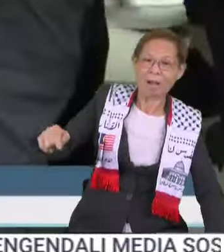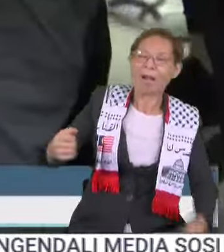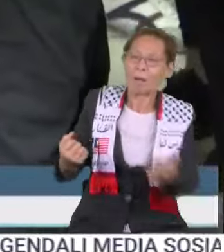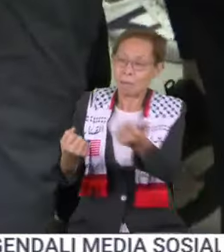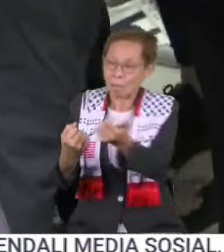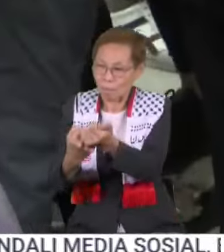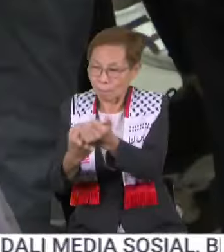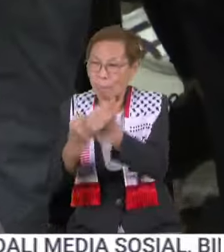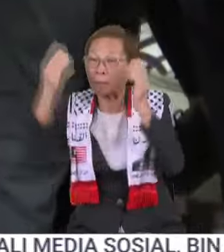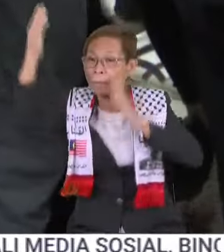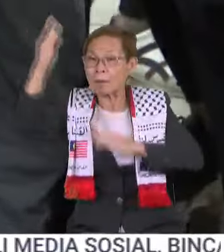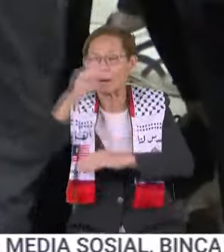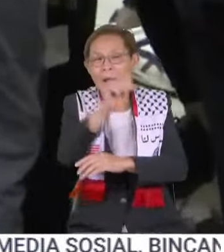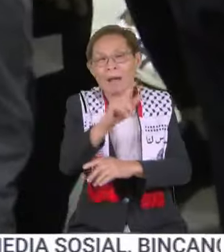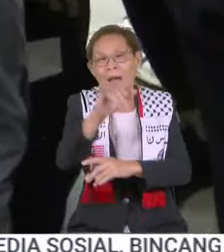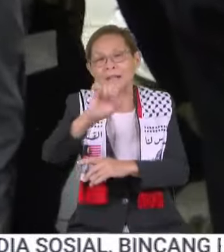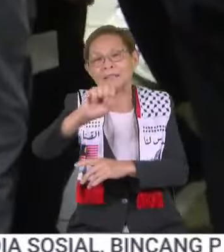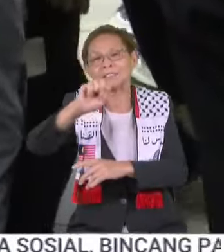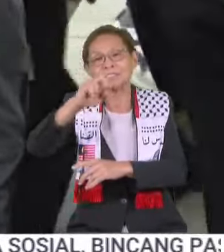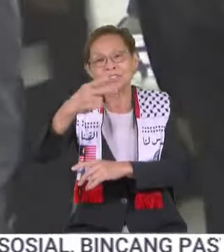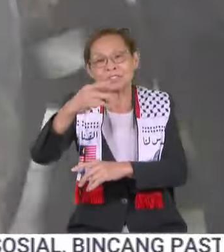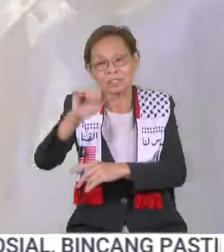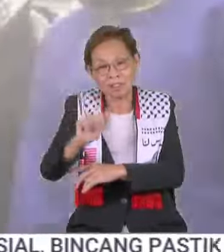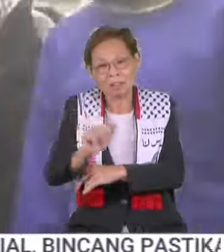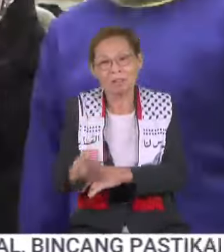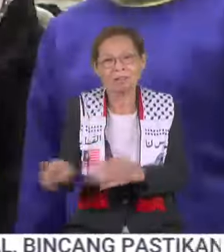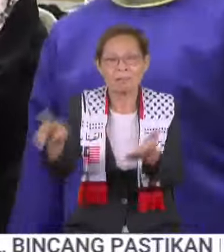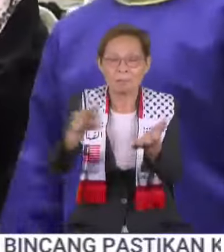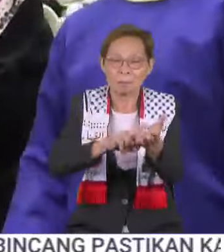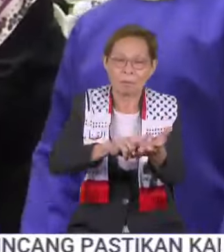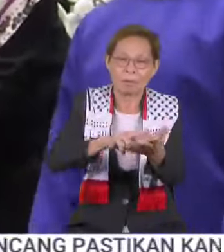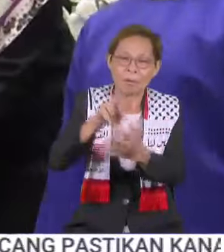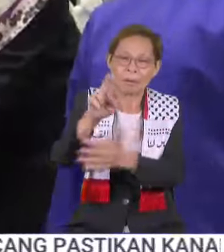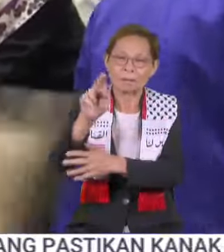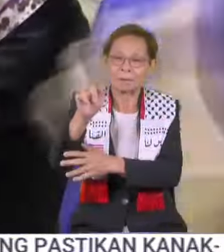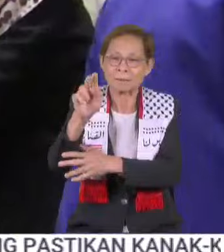tonggak negara. Alicia Ornella Michael, RTM.